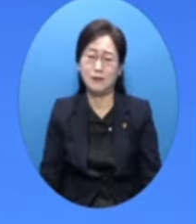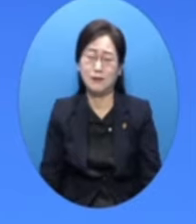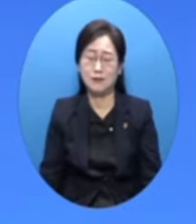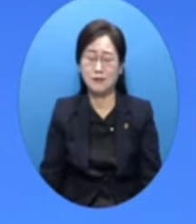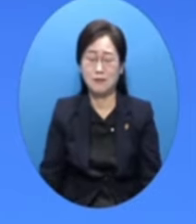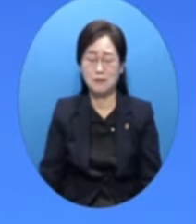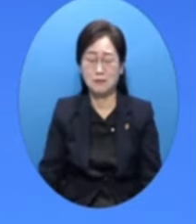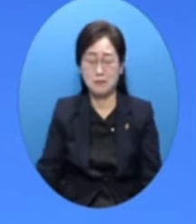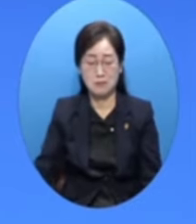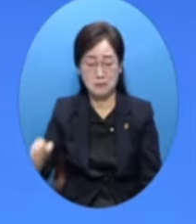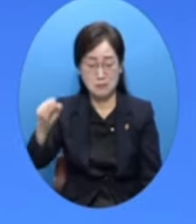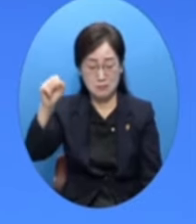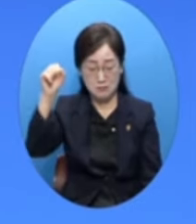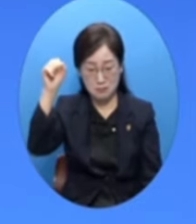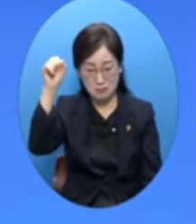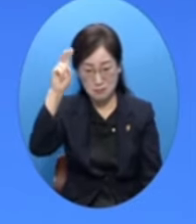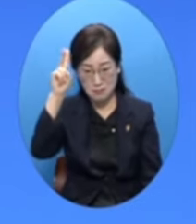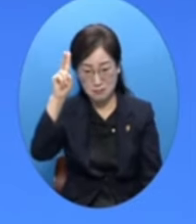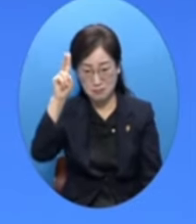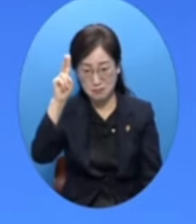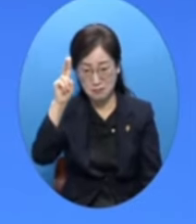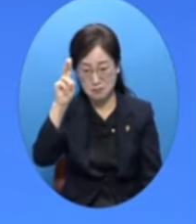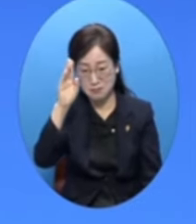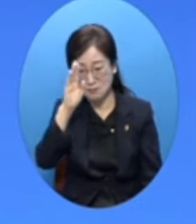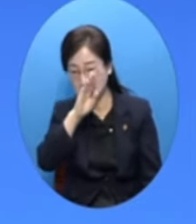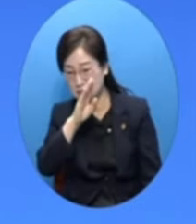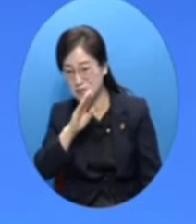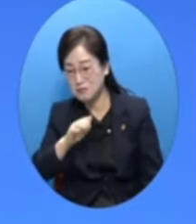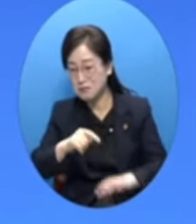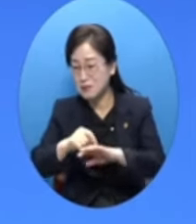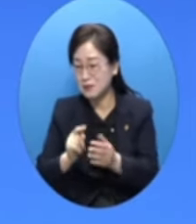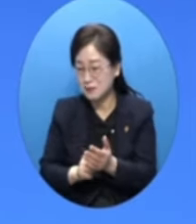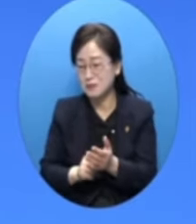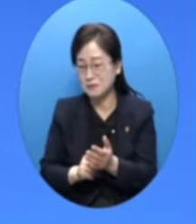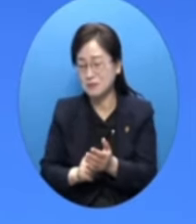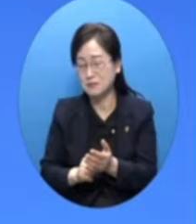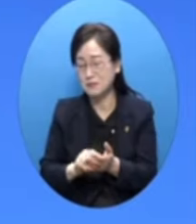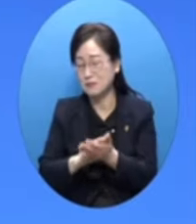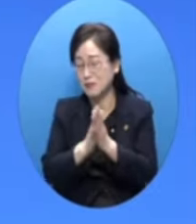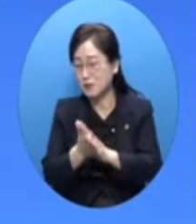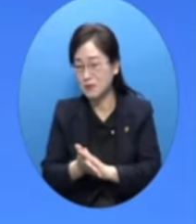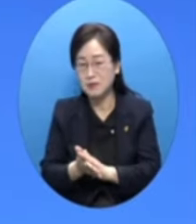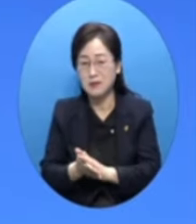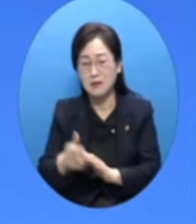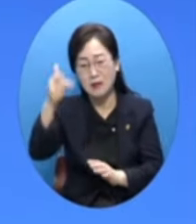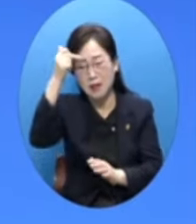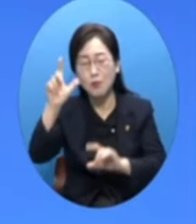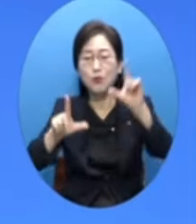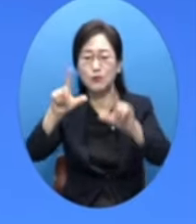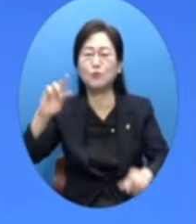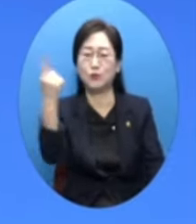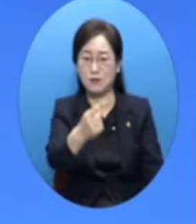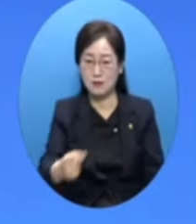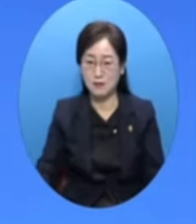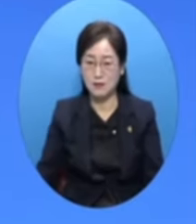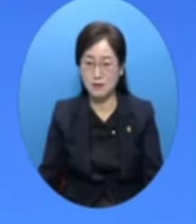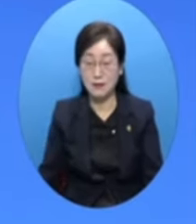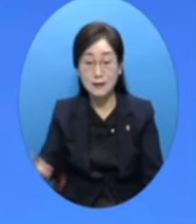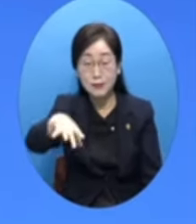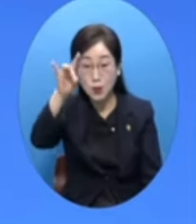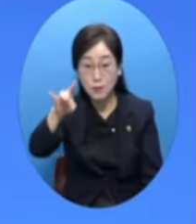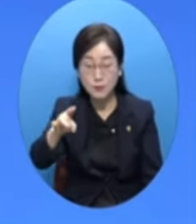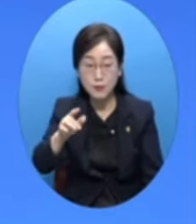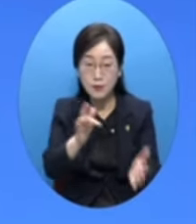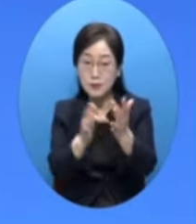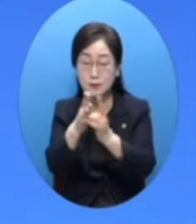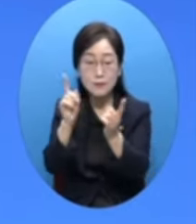하루아침에 모든 것을 다 내려놓고 다시 옛모습으로 돌아간 것입니다. 그들이 처음 예수님을 만났을 때는